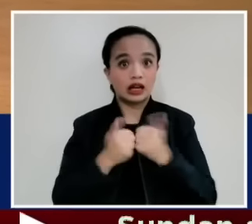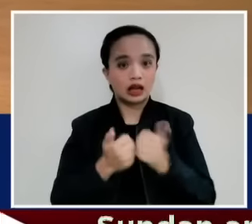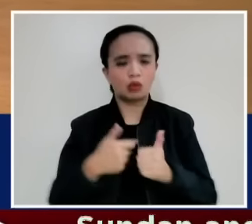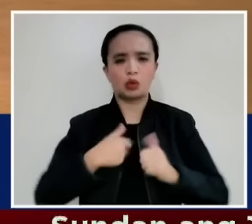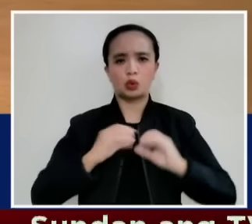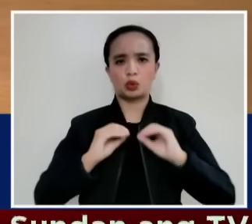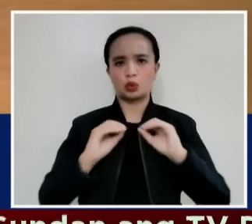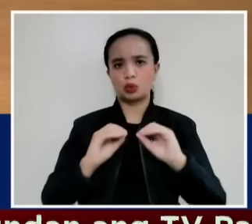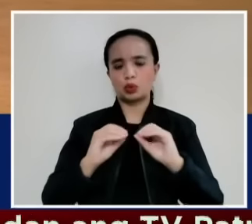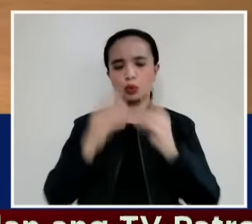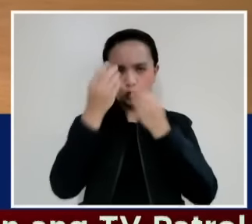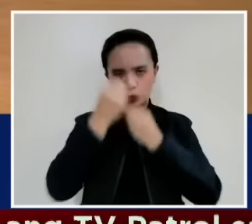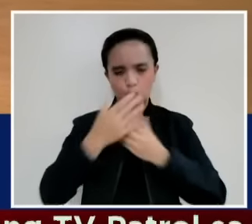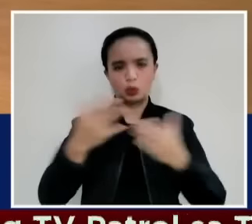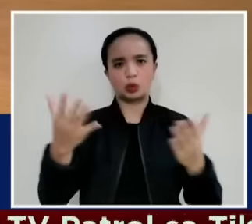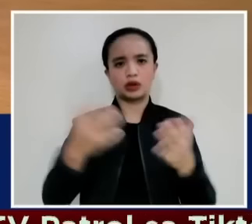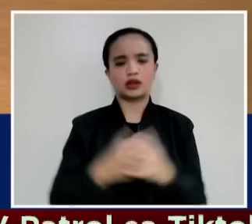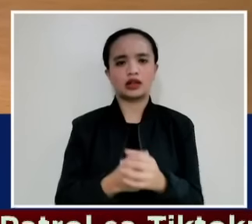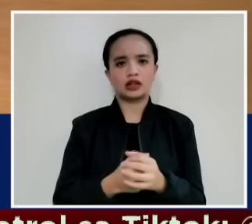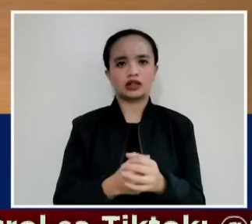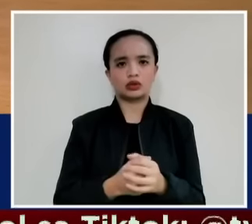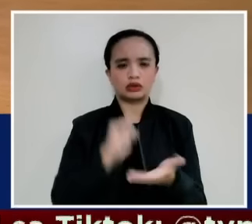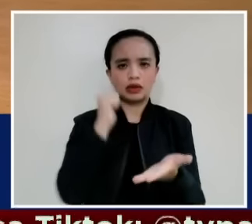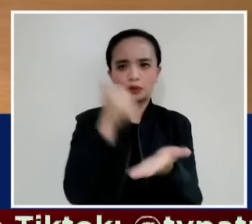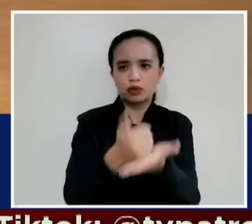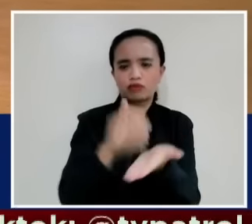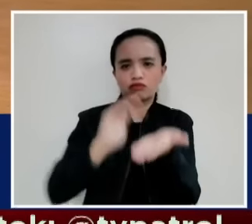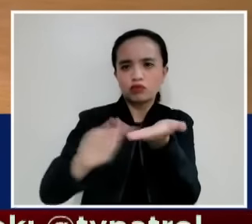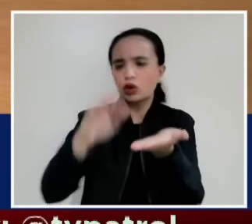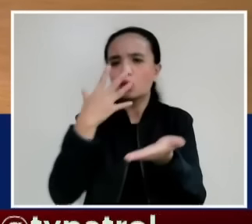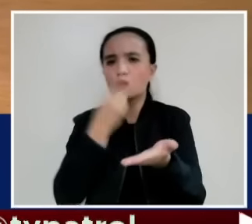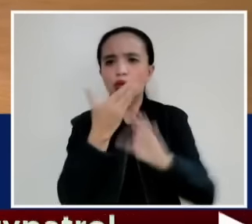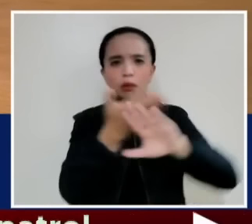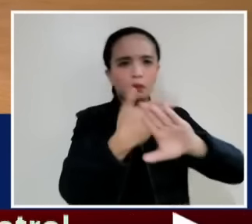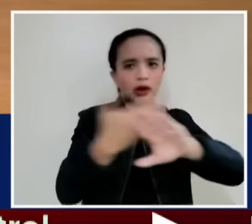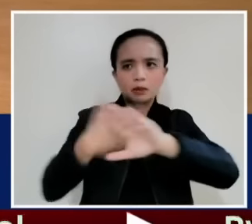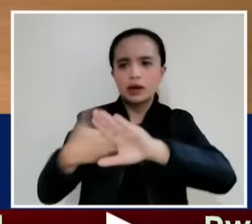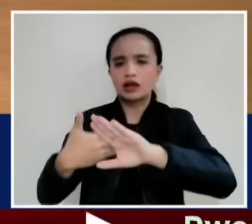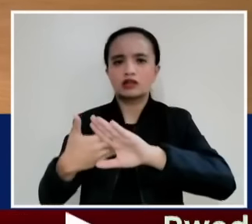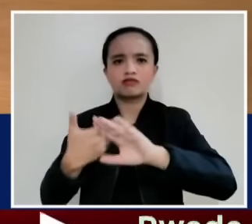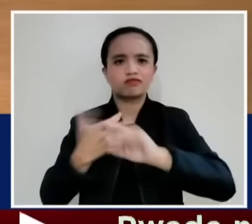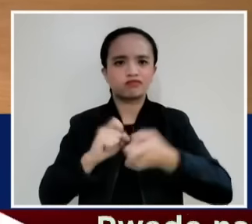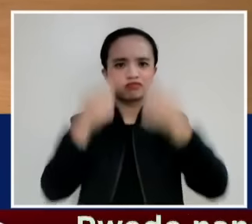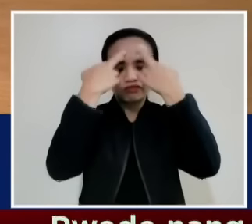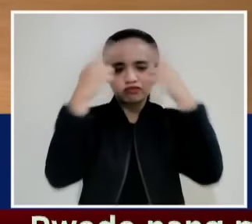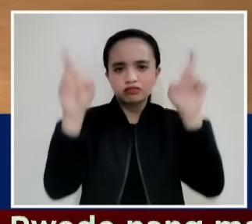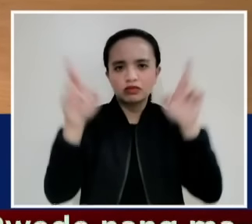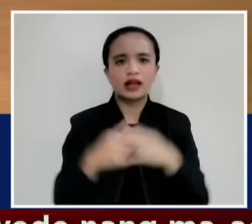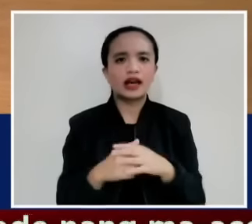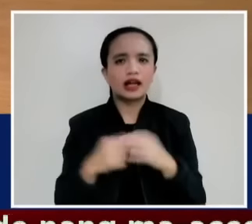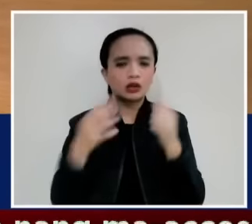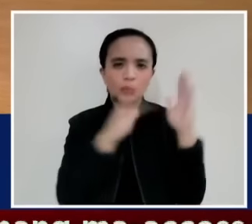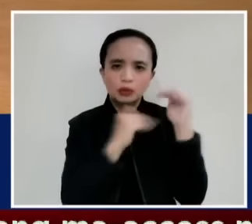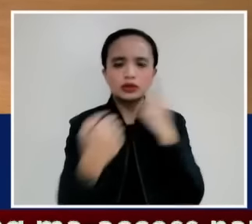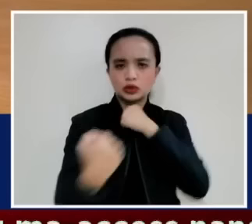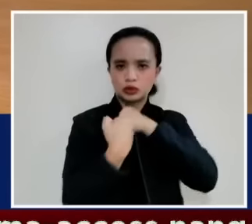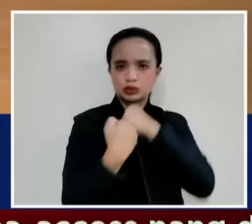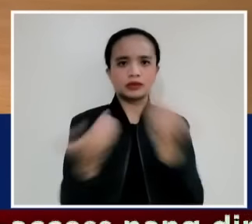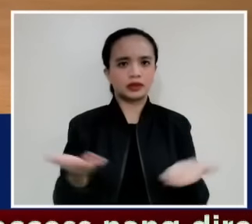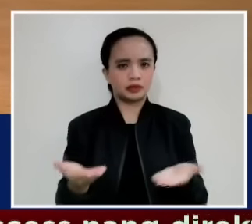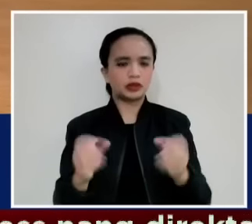proclamation granting amnesty to rebel returnees, and I ask Congress to support me in this endeavor.